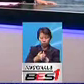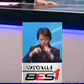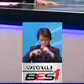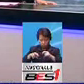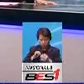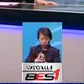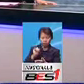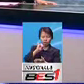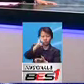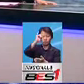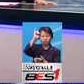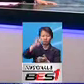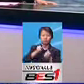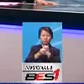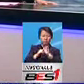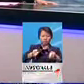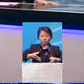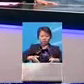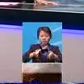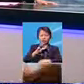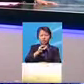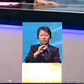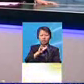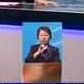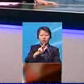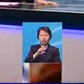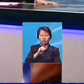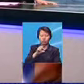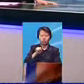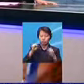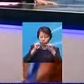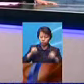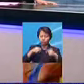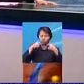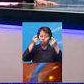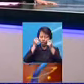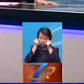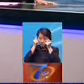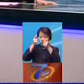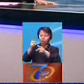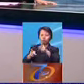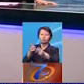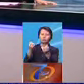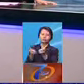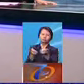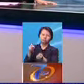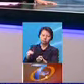Institut Penyelidikan Keselamatan Jalan Raya MIROS, sistem berkenaan telah berjaya meningkatkan kesedaran pengguna jalan